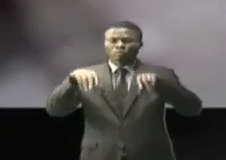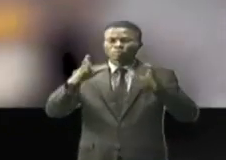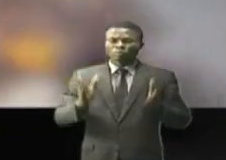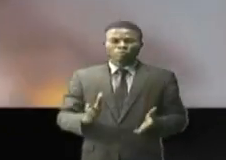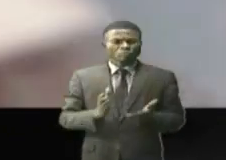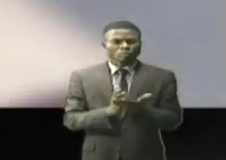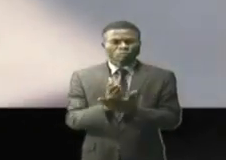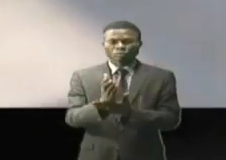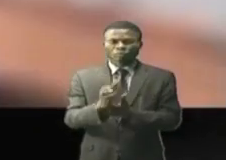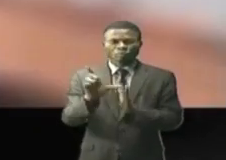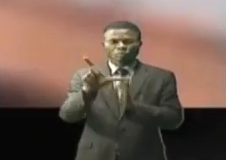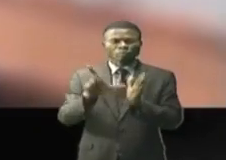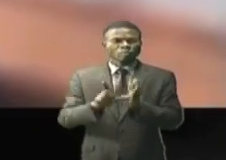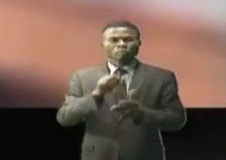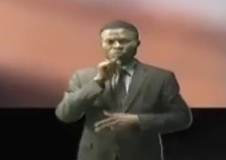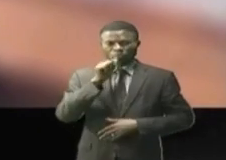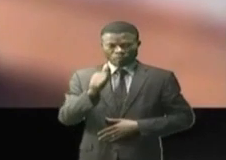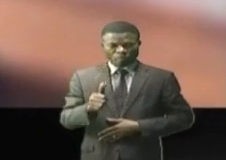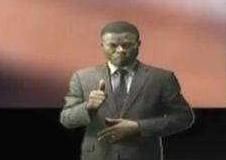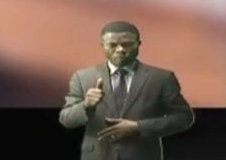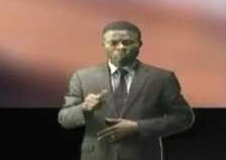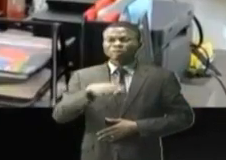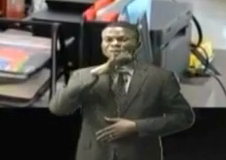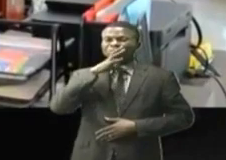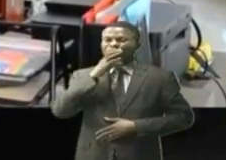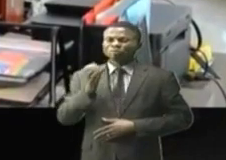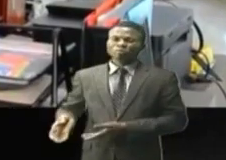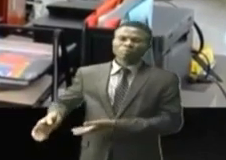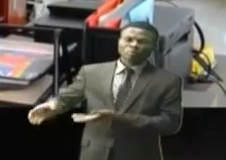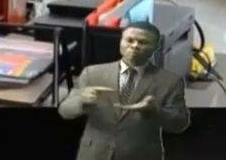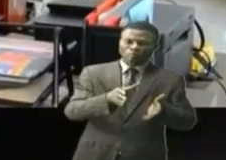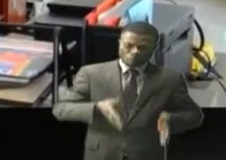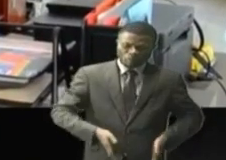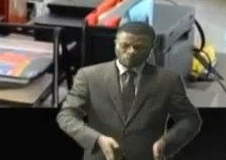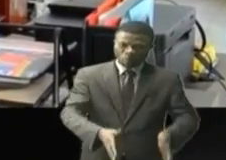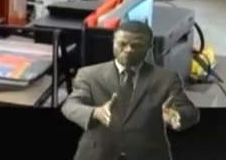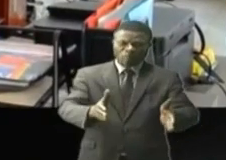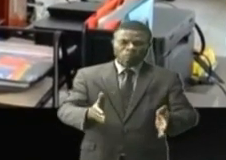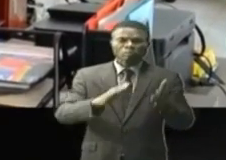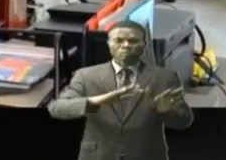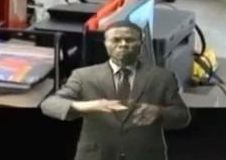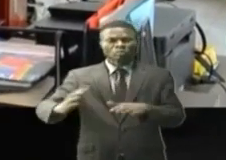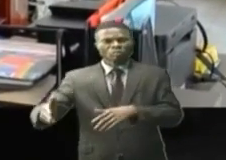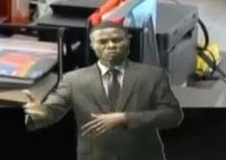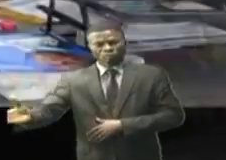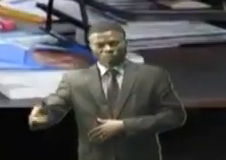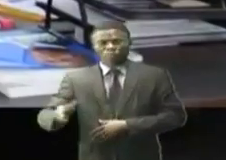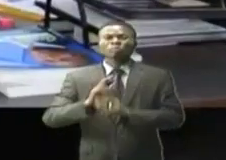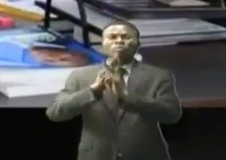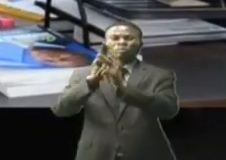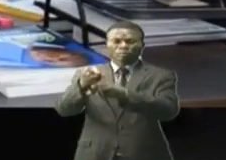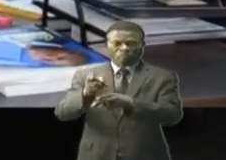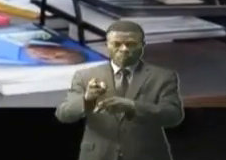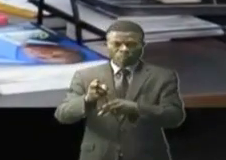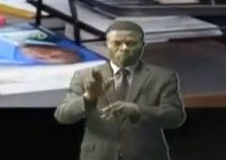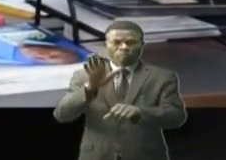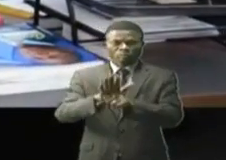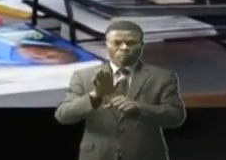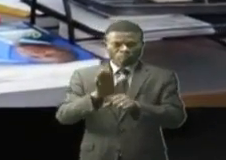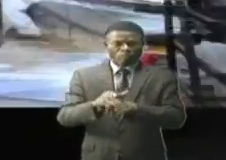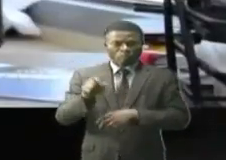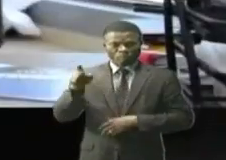la population kinoise qui déverse des déchets dans les égouts et collecteurs. Telle est la réaction de Belise